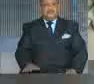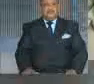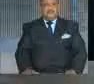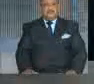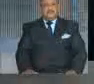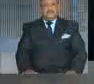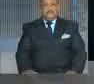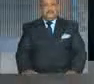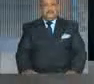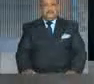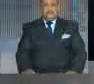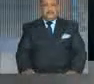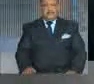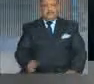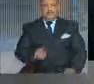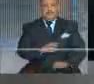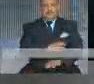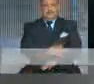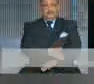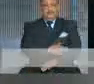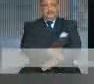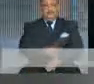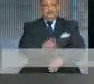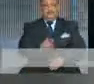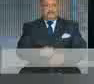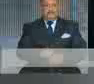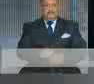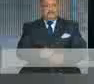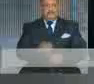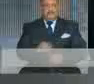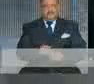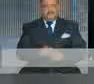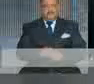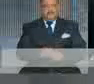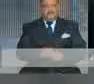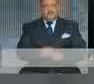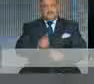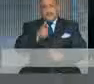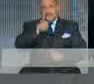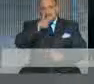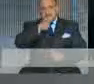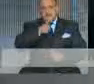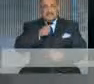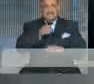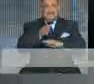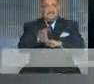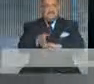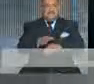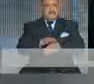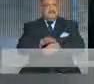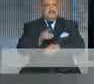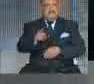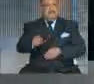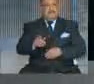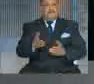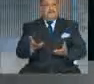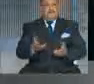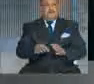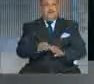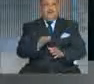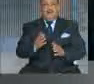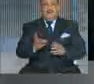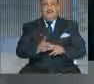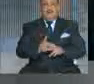لنا الماء. المواصلات ناقصين برشا، معناها بالنسبة لواحد مريض ما يوصل السبيطار كل معناها ما عادش